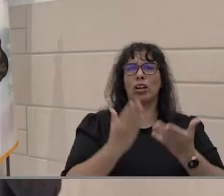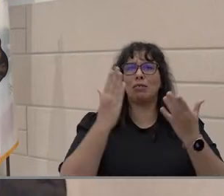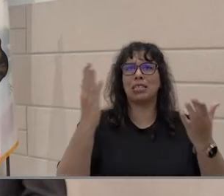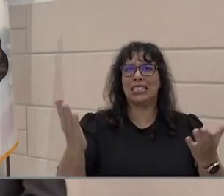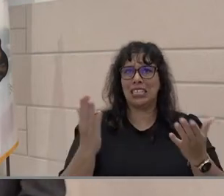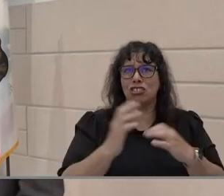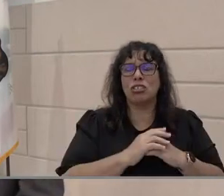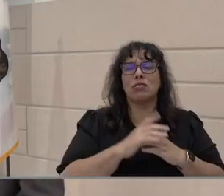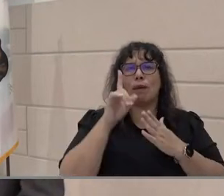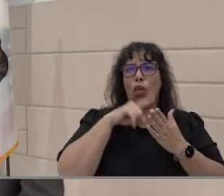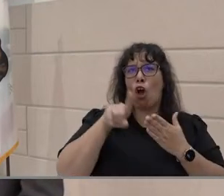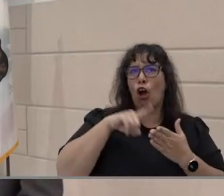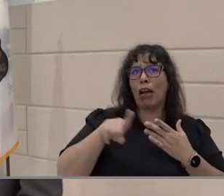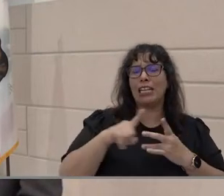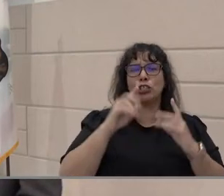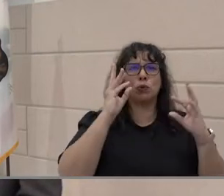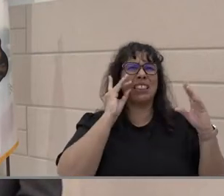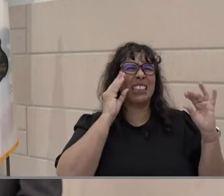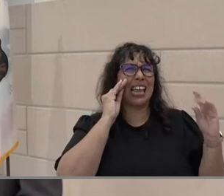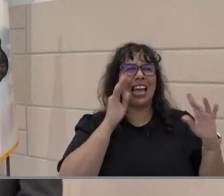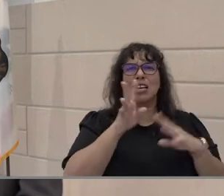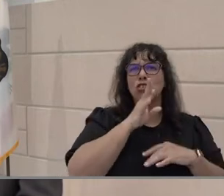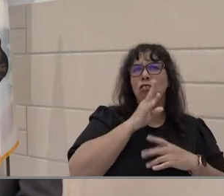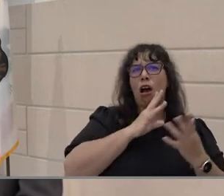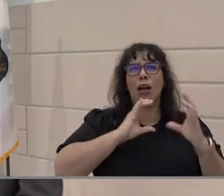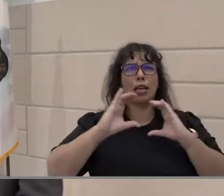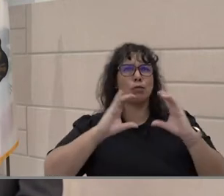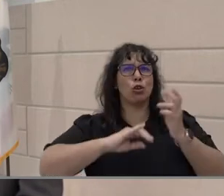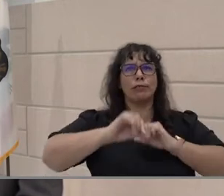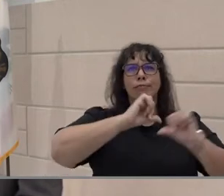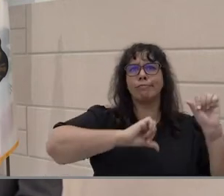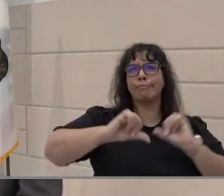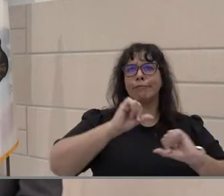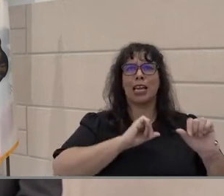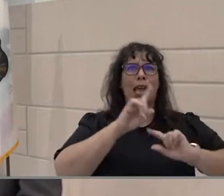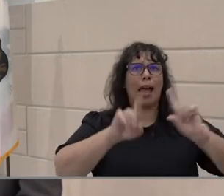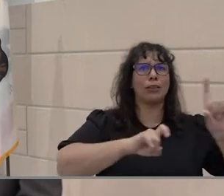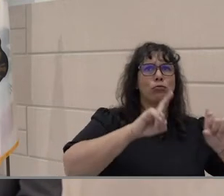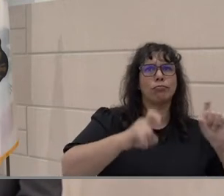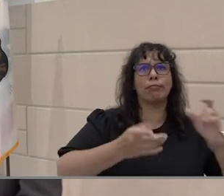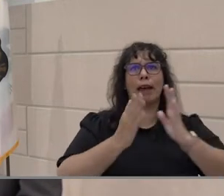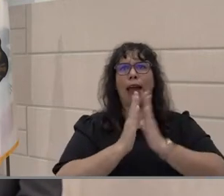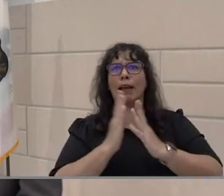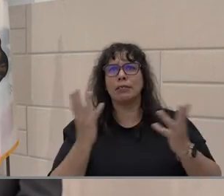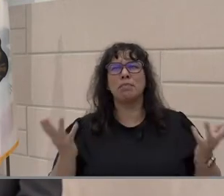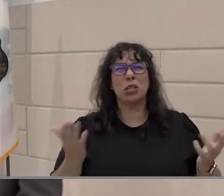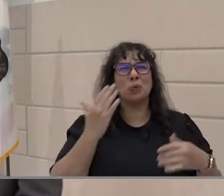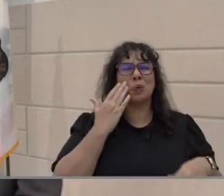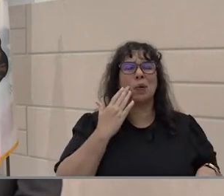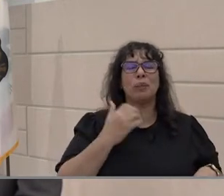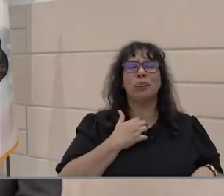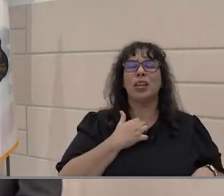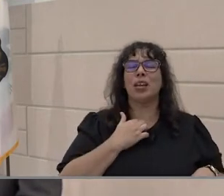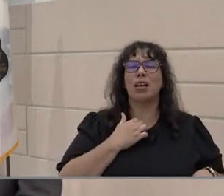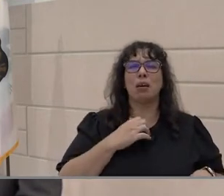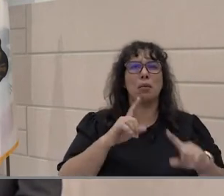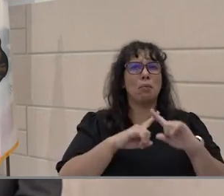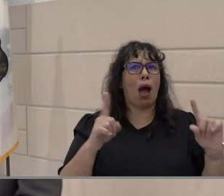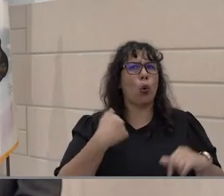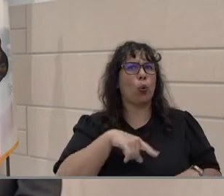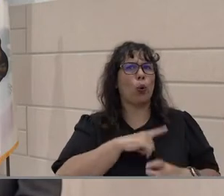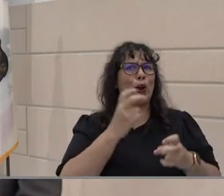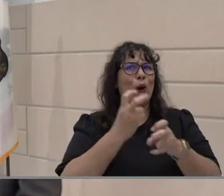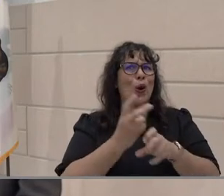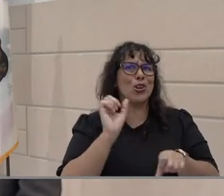ពិគ្រោះជាមួយអ្នកស្រីអេលីសហើយពិគ្រោះរវាងគ្នាទៅវិញទៅមកទៅដើម្បីលើកជាសំណួរ